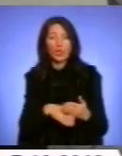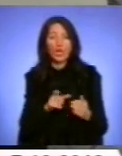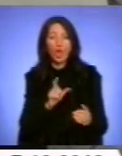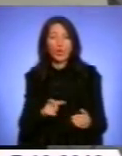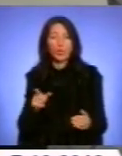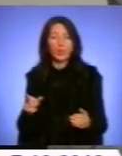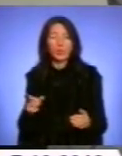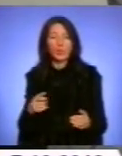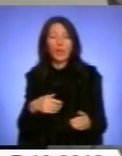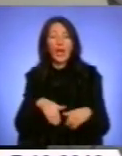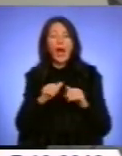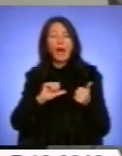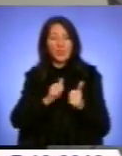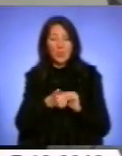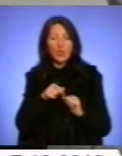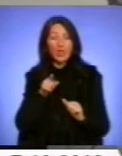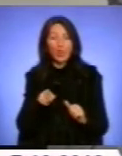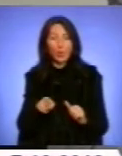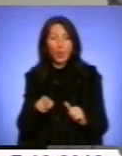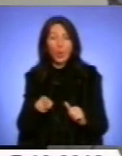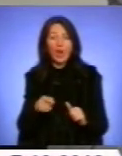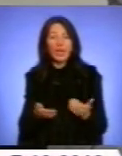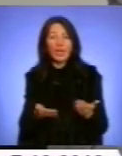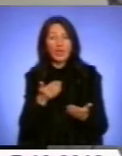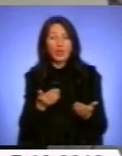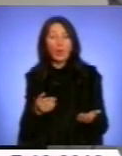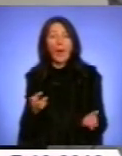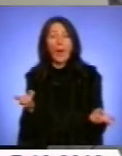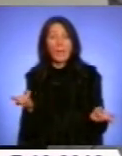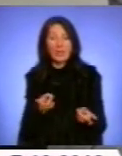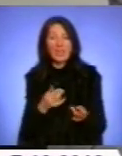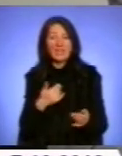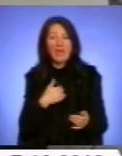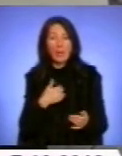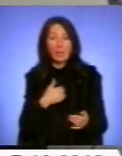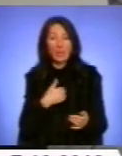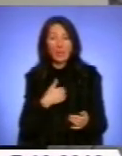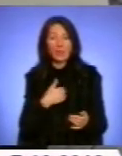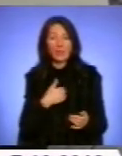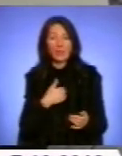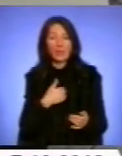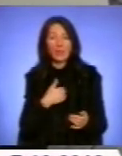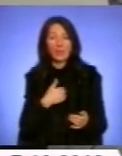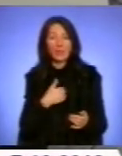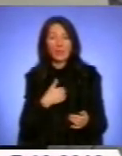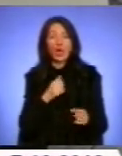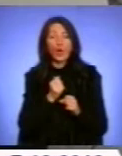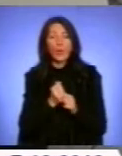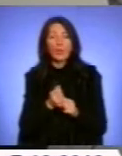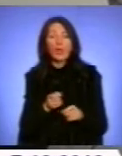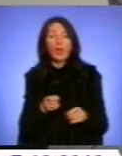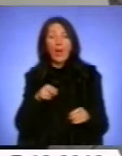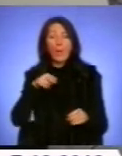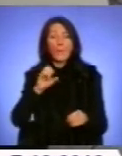людям. А взамін того, якщо прийдеться мені робити пересадку